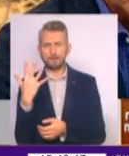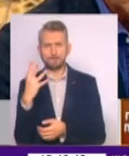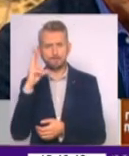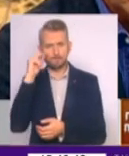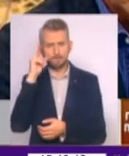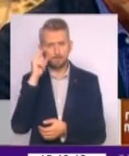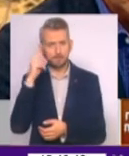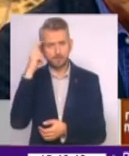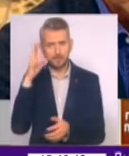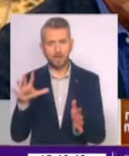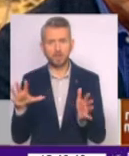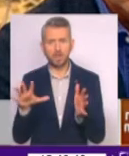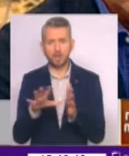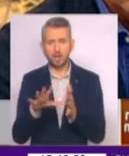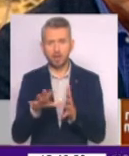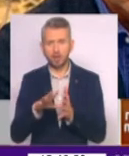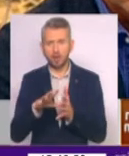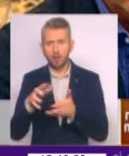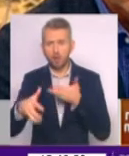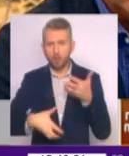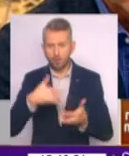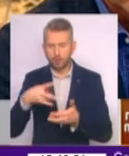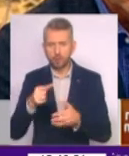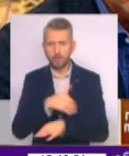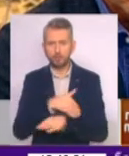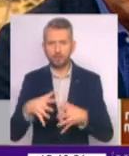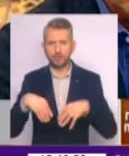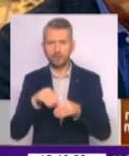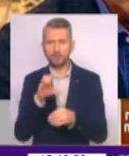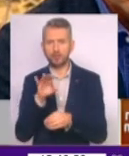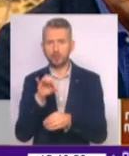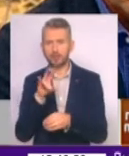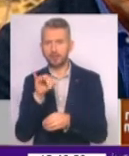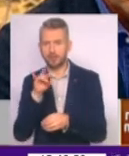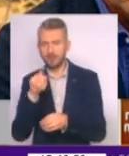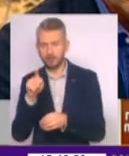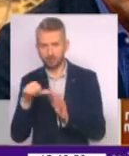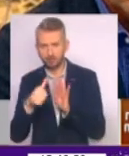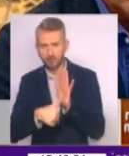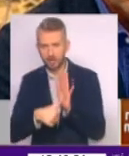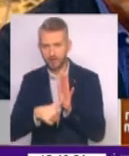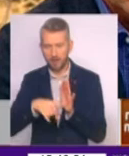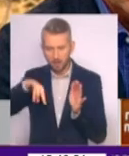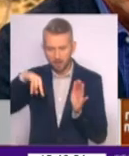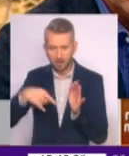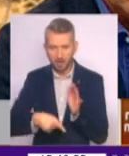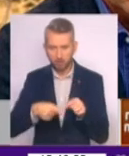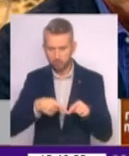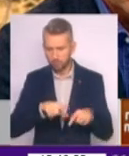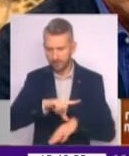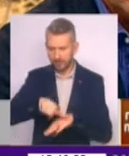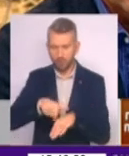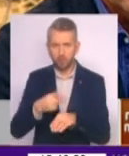числа саме Київенерго розрила на 7 місяців в них 16 яму діаметром 2 метри